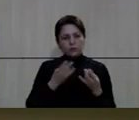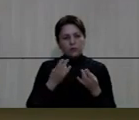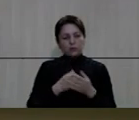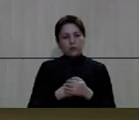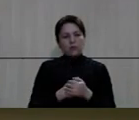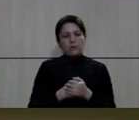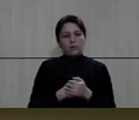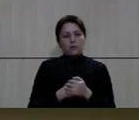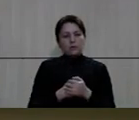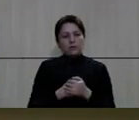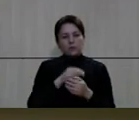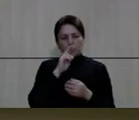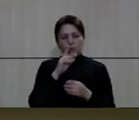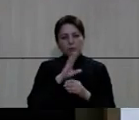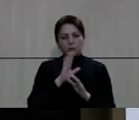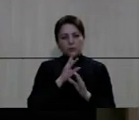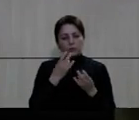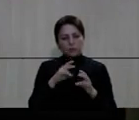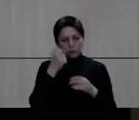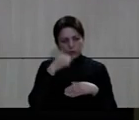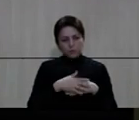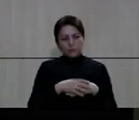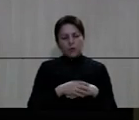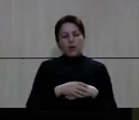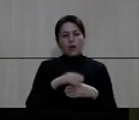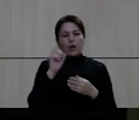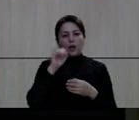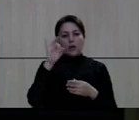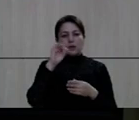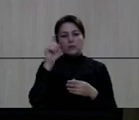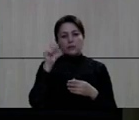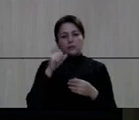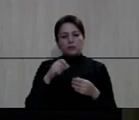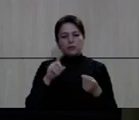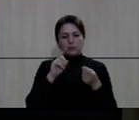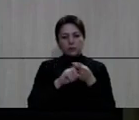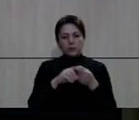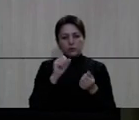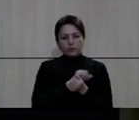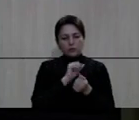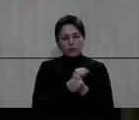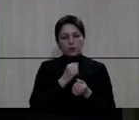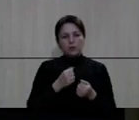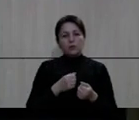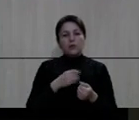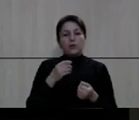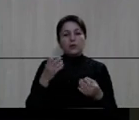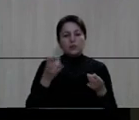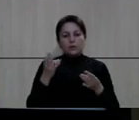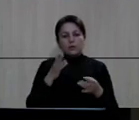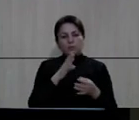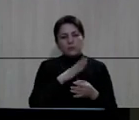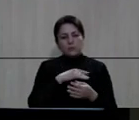Yana belgilab oling. Arizaga ilova qilinadigan hujjatlar agar zarur